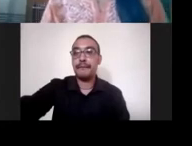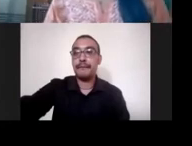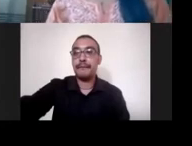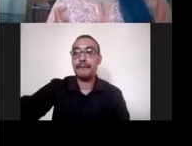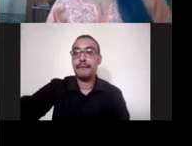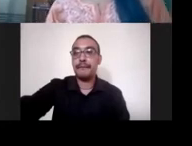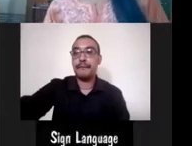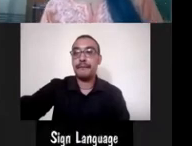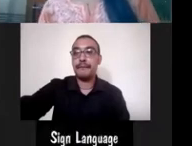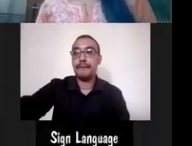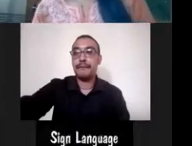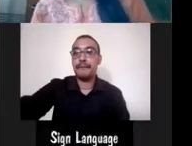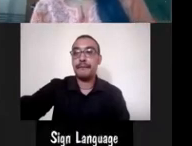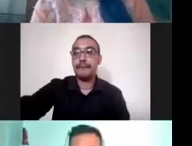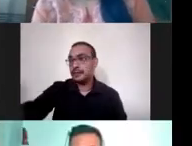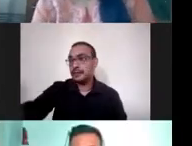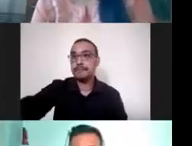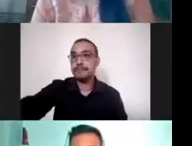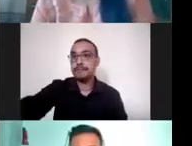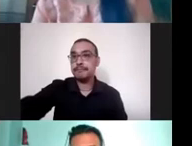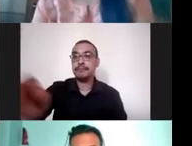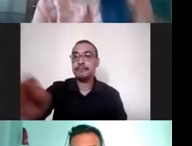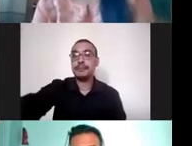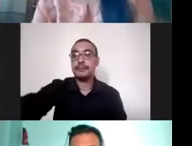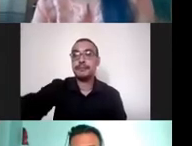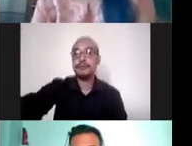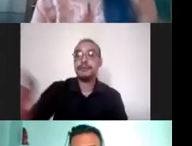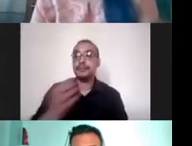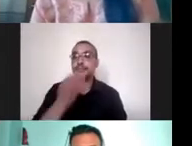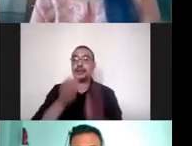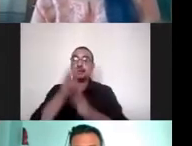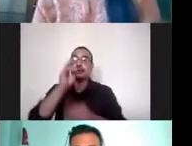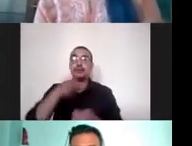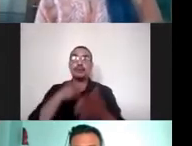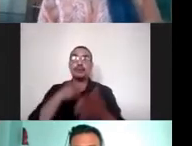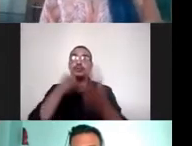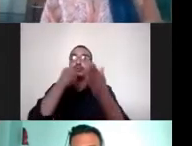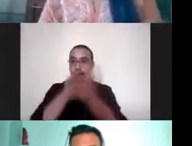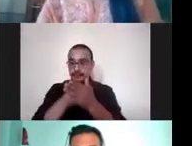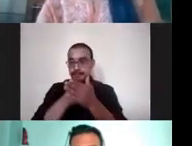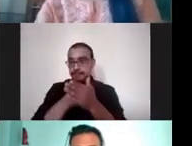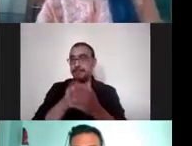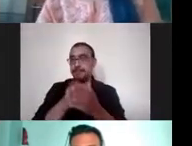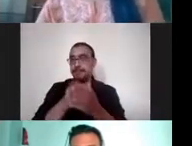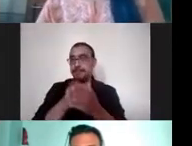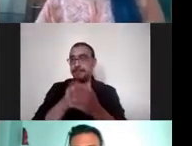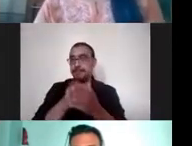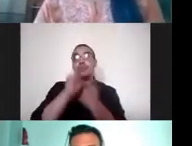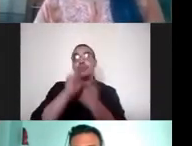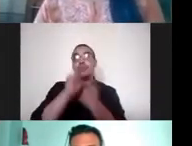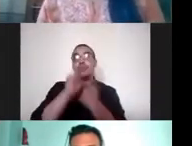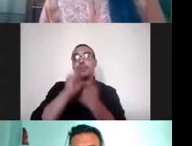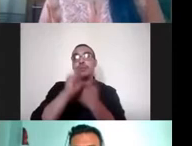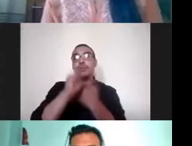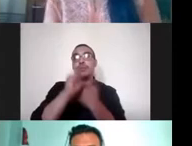म साथीहरूसँग घुम्न जान्छु नि किन जानु पऱ्यो होइन म पुऱ्याइदिन्छु होइन उसलाई सजिलो बनाउनलाई उसले पुऱ्याउँदैछ